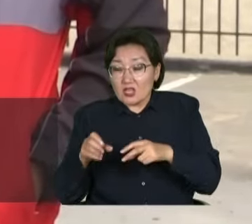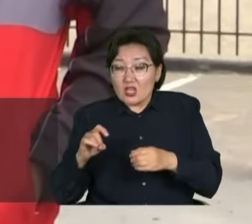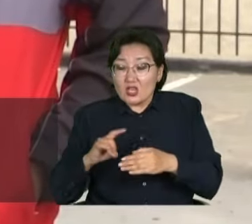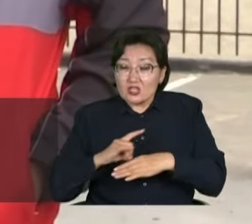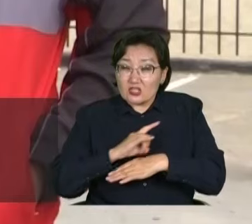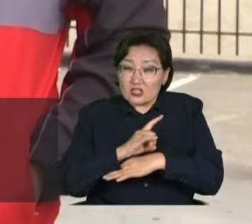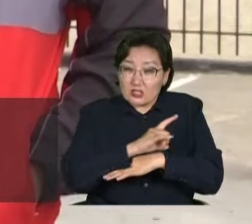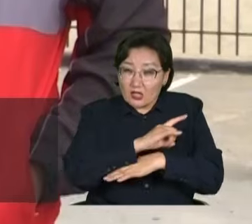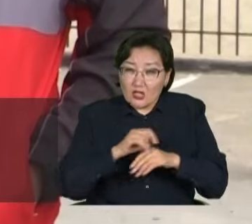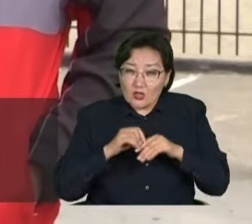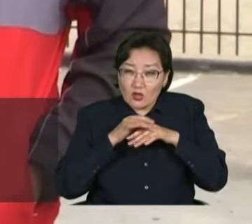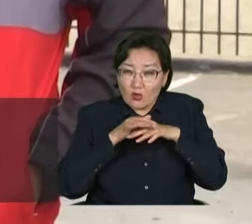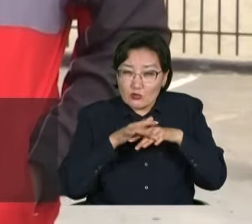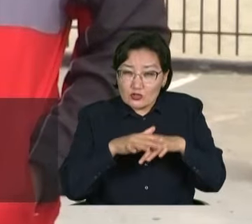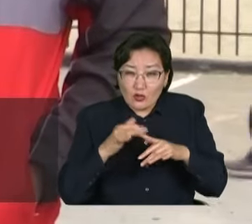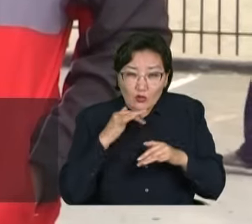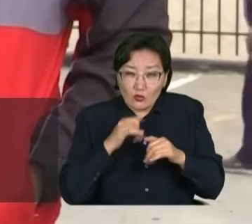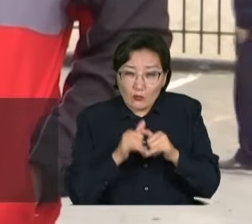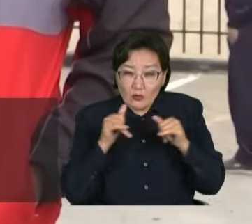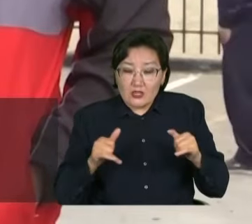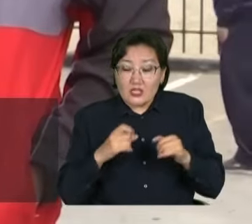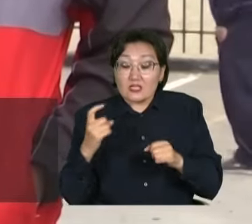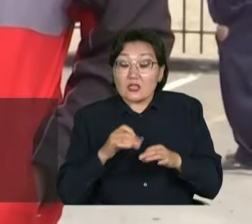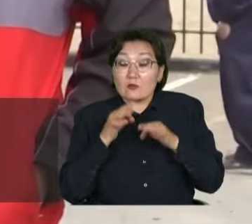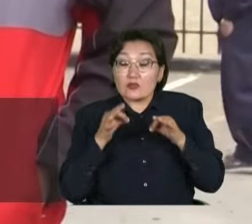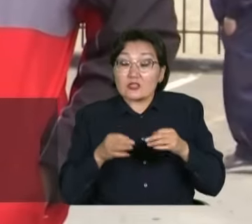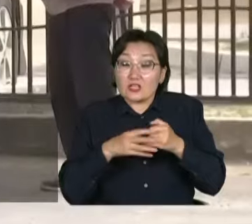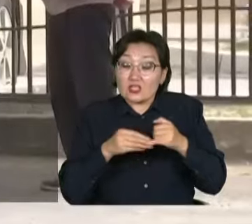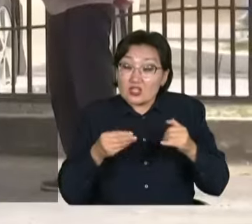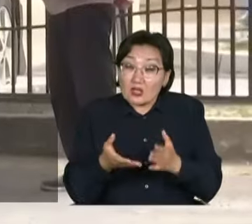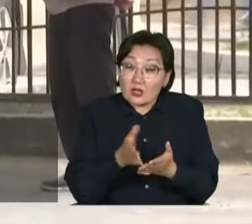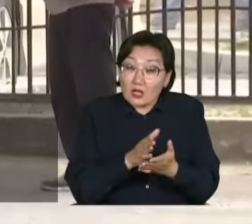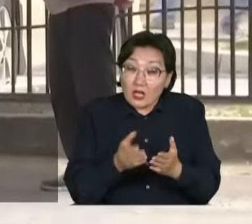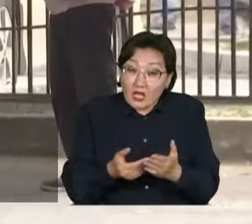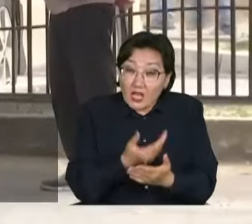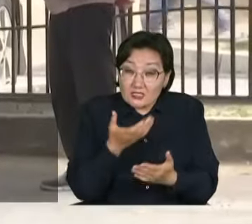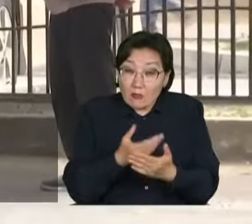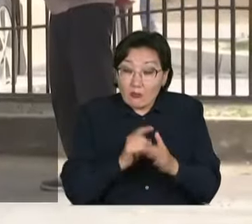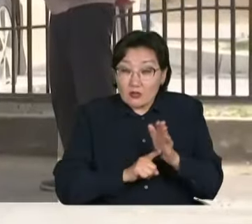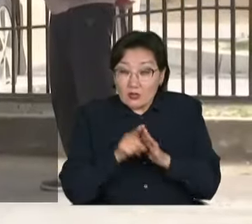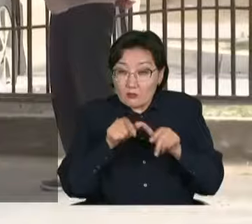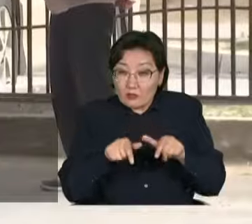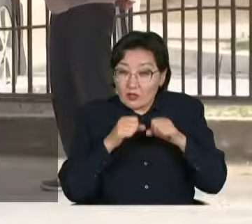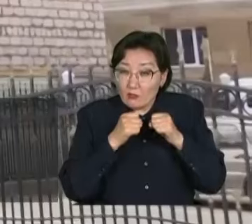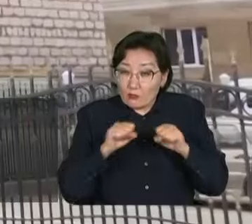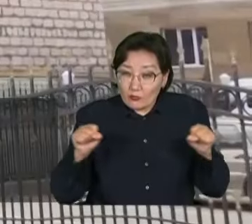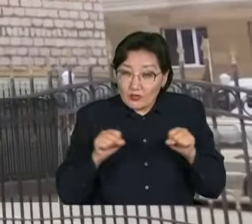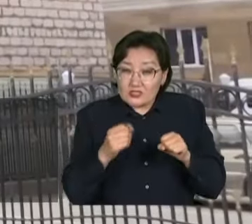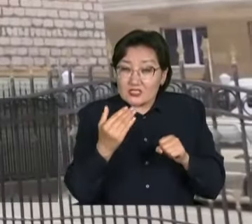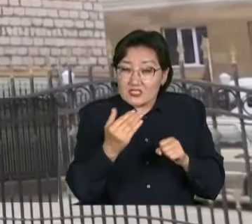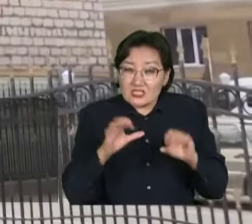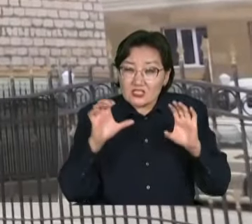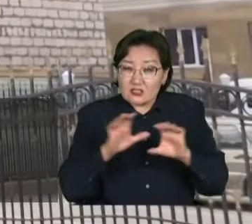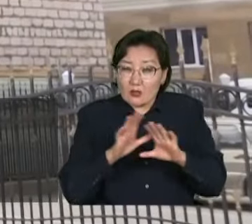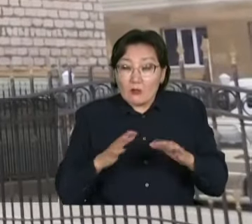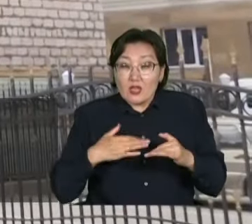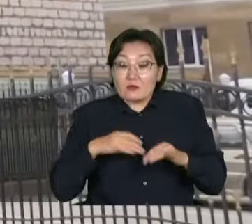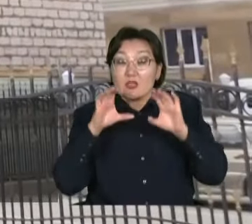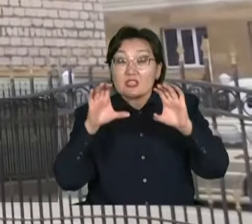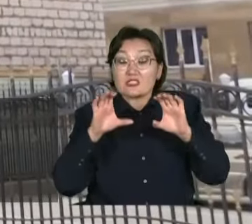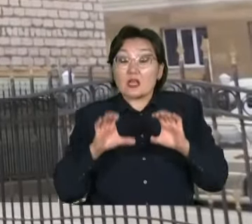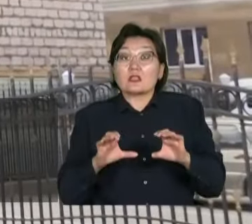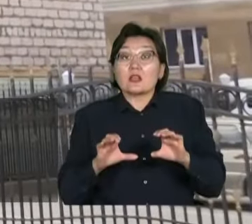құмырсқаның бәрі мына жерге дейді. Мен иесіне айтқан басында мына жерді қазып жатқан кезде, мына жерге болмайды ғой сенікі, мынау тіпті заңсыз ғой деген, менікі заңды